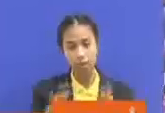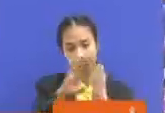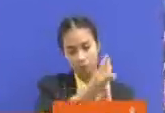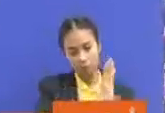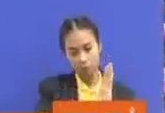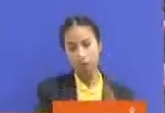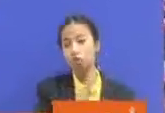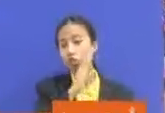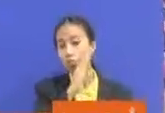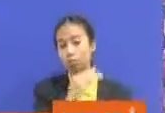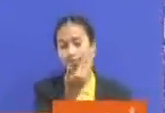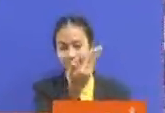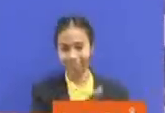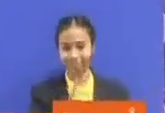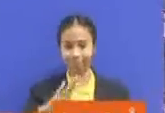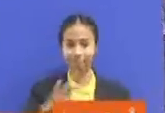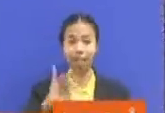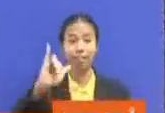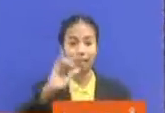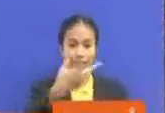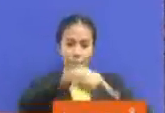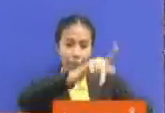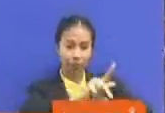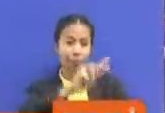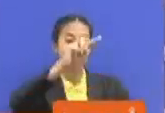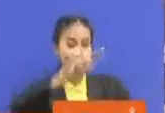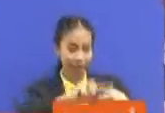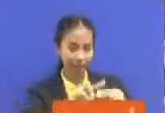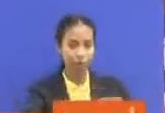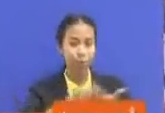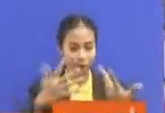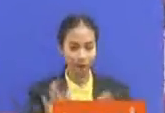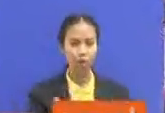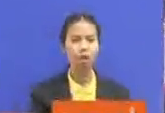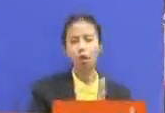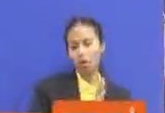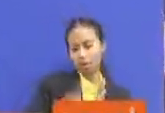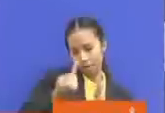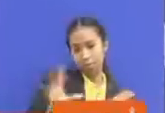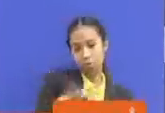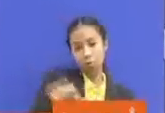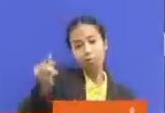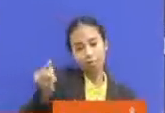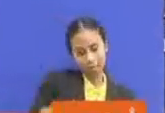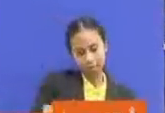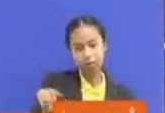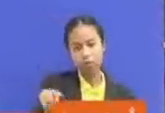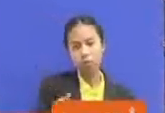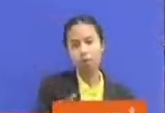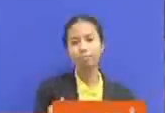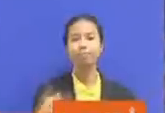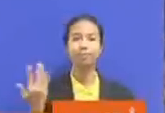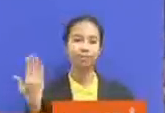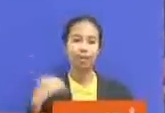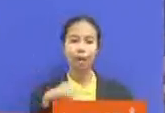เซ็งก็จะต้องจับตาการโหวตในวันนี้นะคะว่าจะใช้เวลาไปเท่าไหร่นะคะนั้นจะว่าเป็นที่แน่ชัดว่าพรรคการเมือง